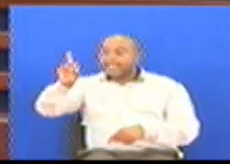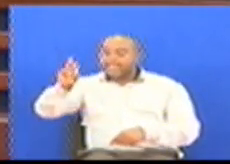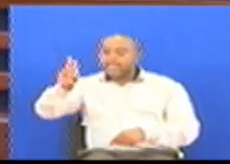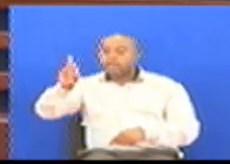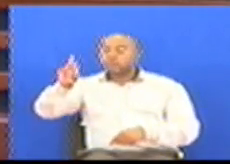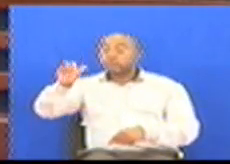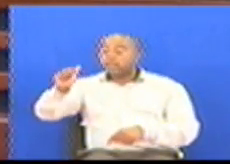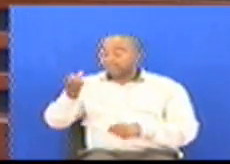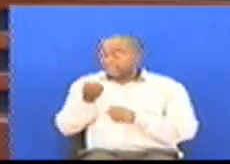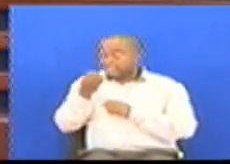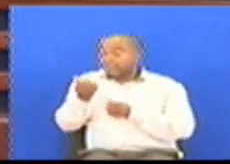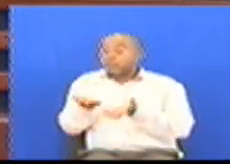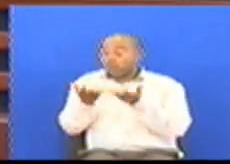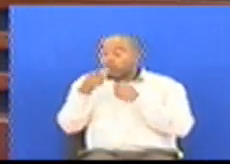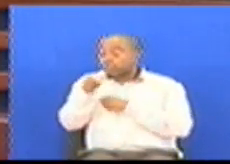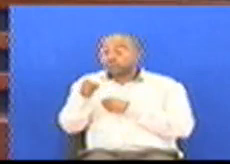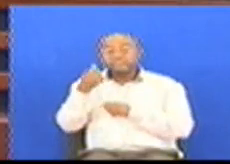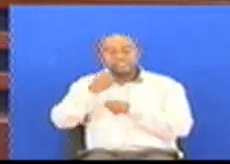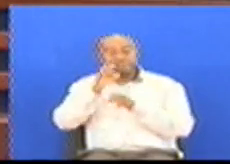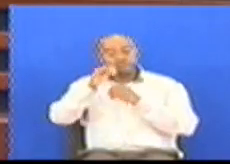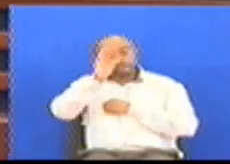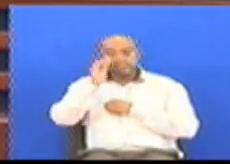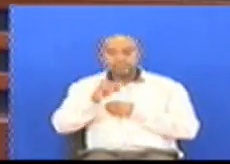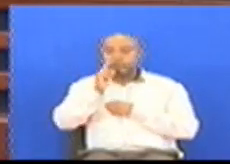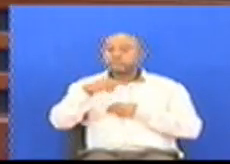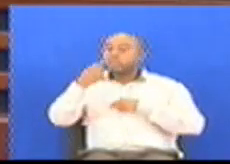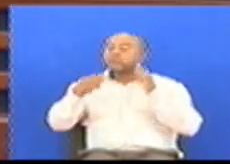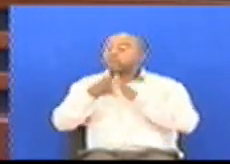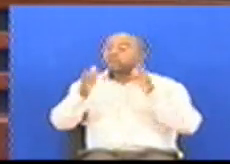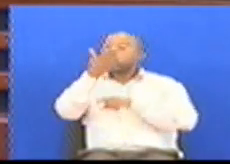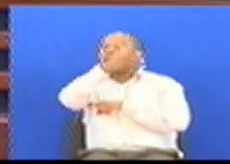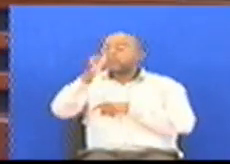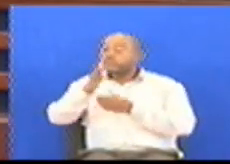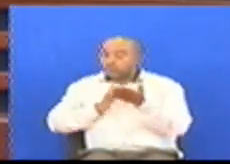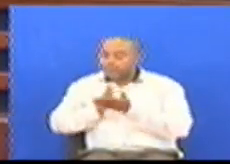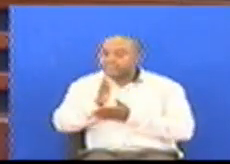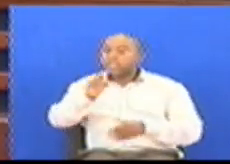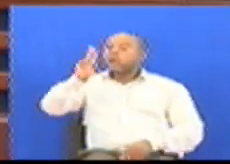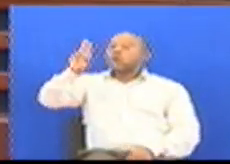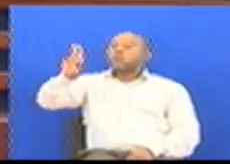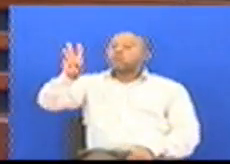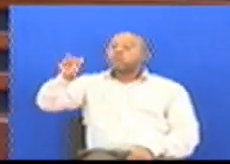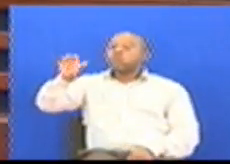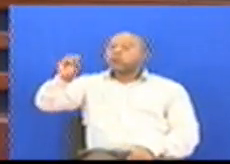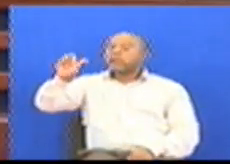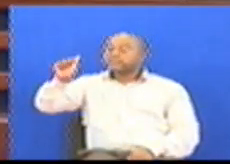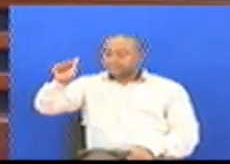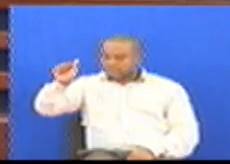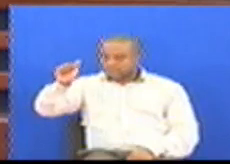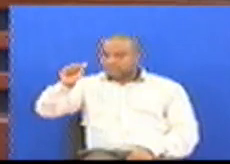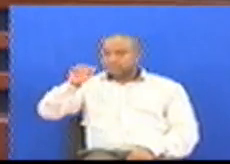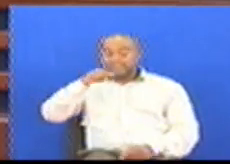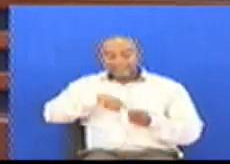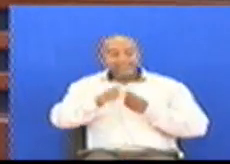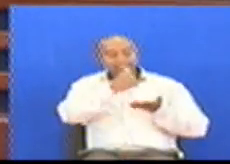itafanya vizuri zaidi. Lakini tumejenga miradi mikubwa ya maji kupitia RUWASA na MWAUWASA, lakini tunaendelea kufanya hivyo kwenye sekta ya